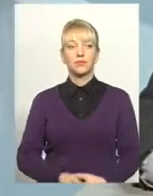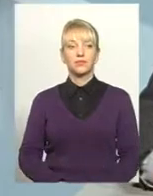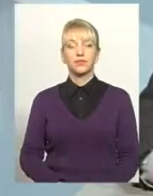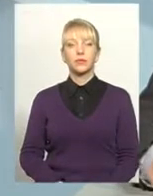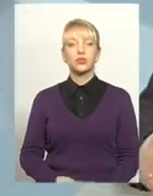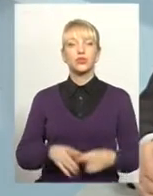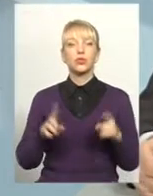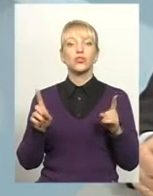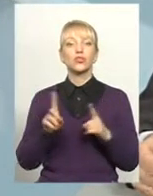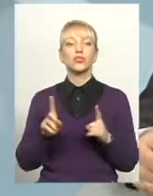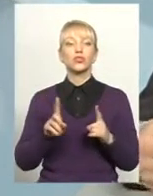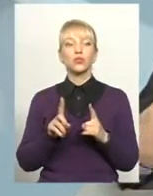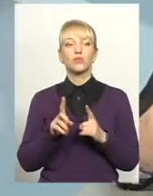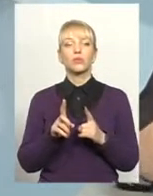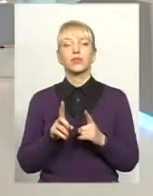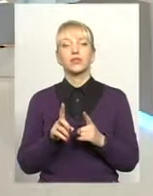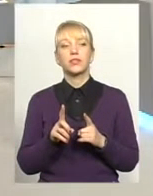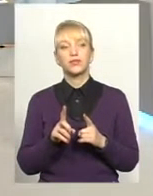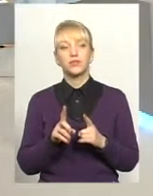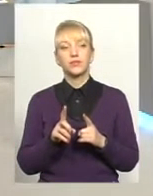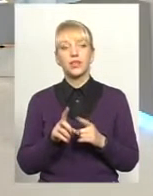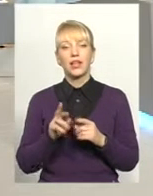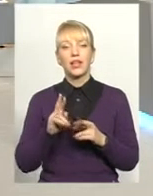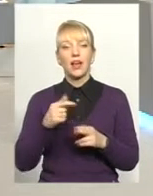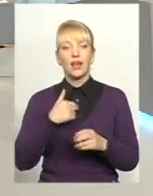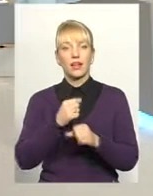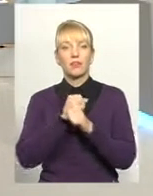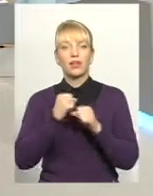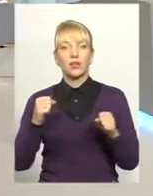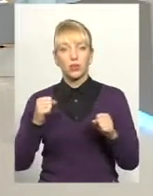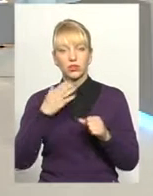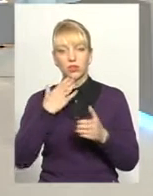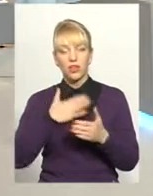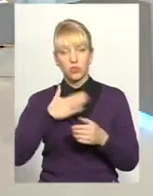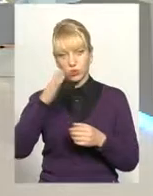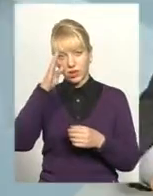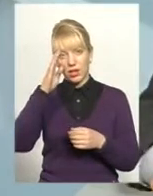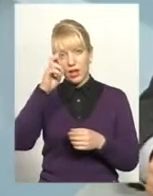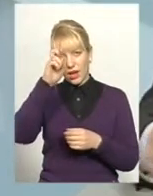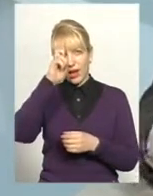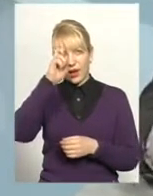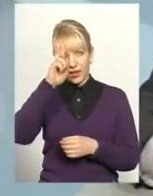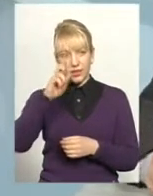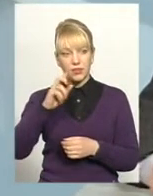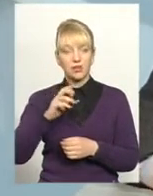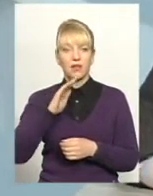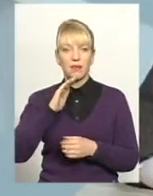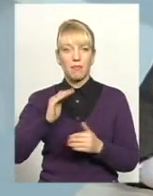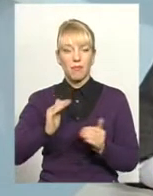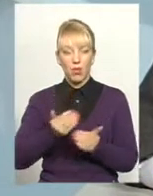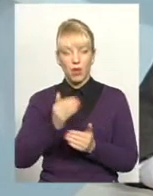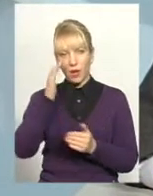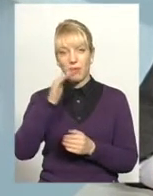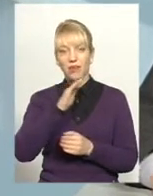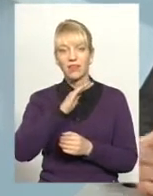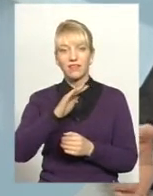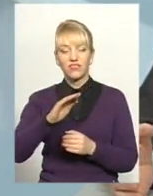щоб я, як патріот нашої країни, своєї, значить, малої батьківщини,